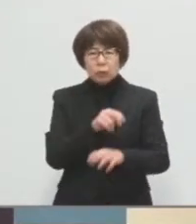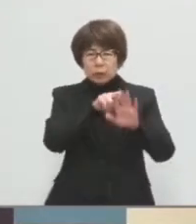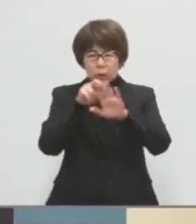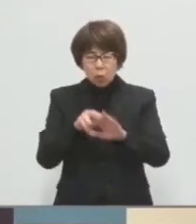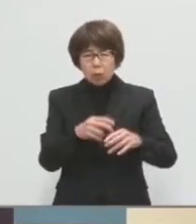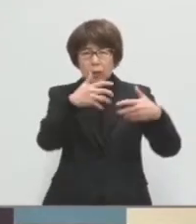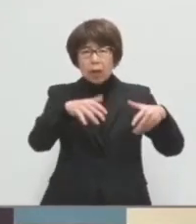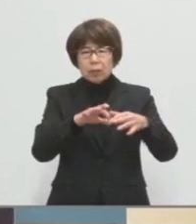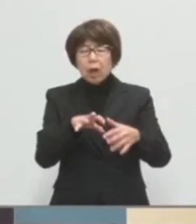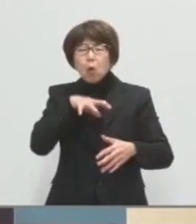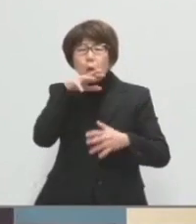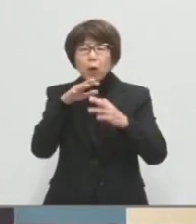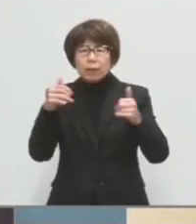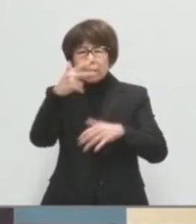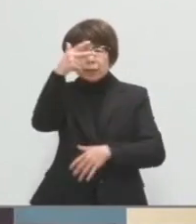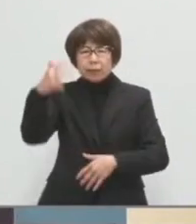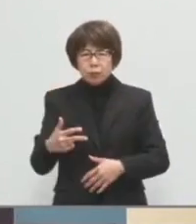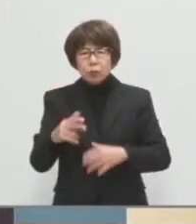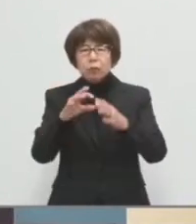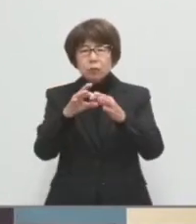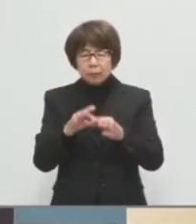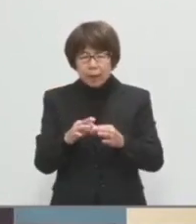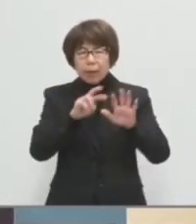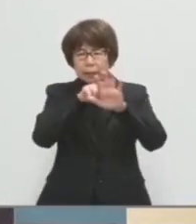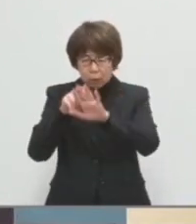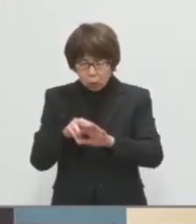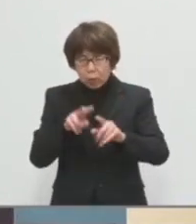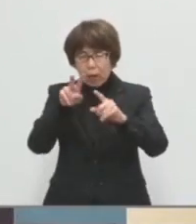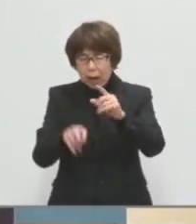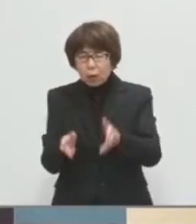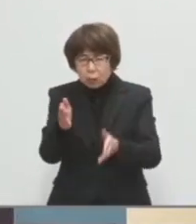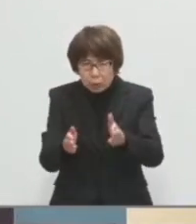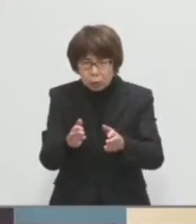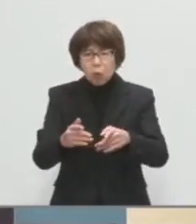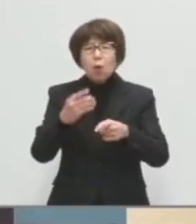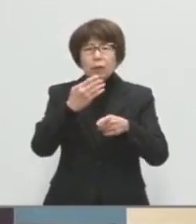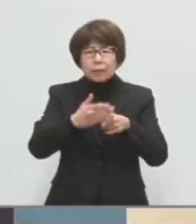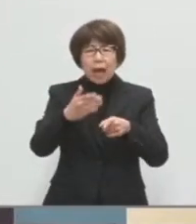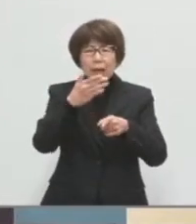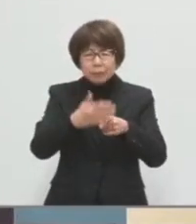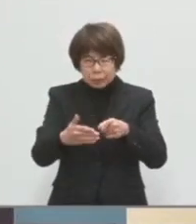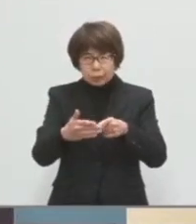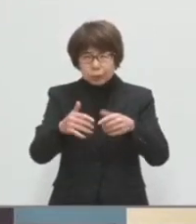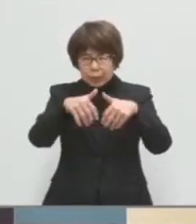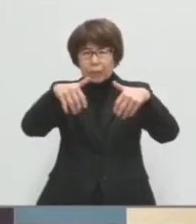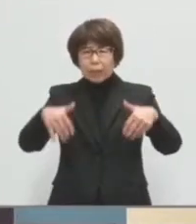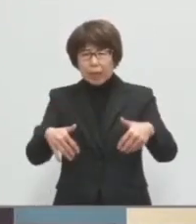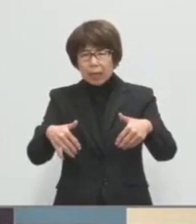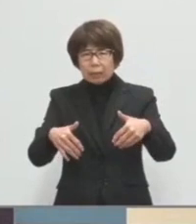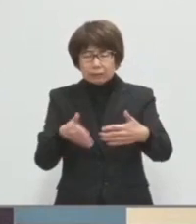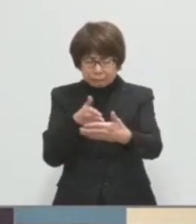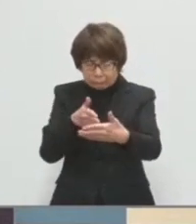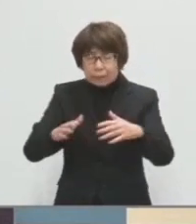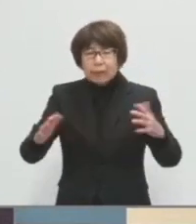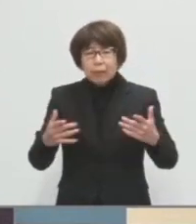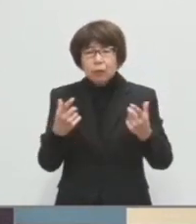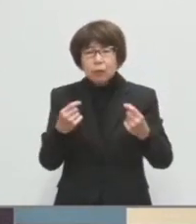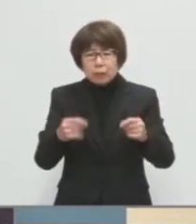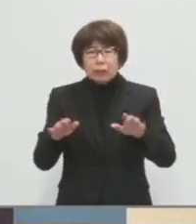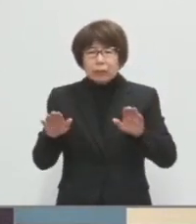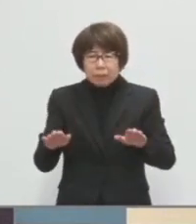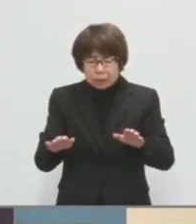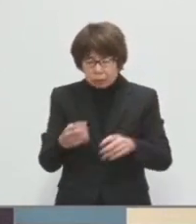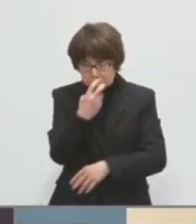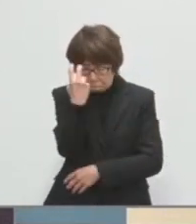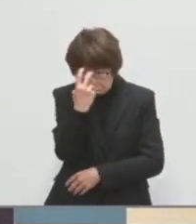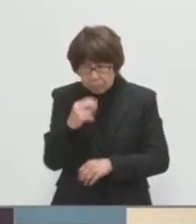高齢者施設等に置かれては医療や介護等のサービス提供体制に支障が生じることのないようにいま一度点検